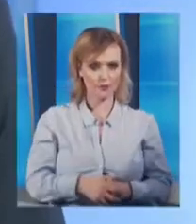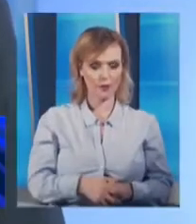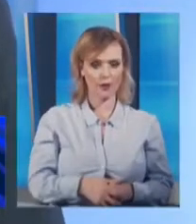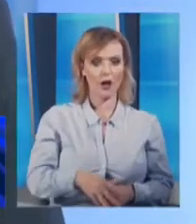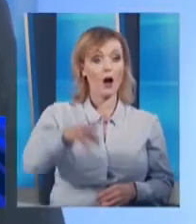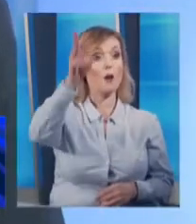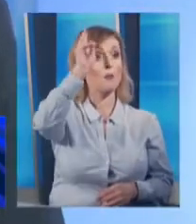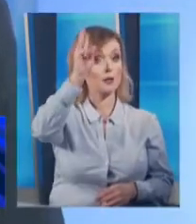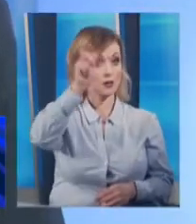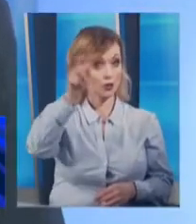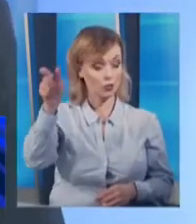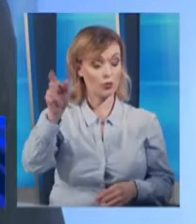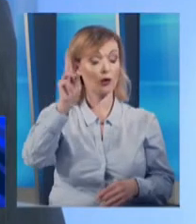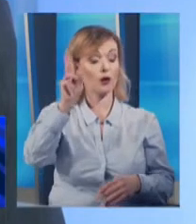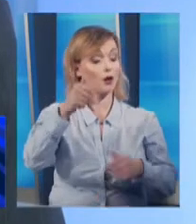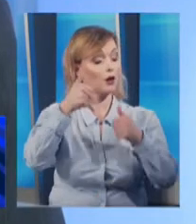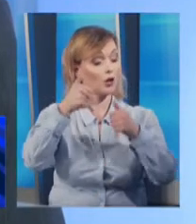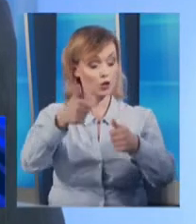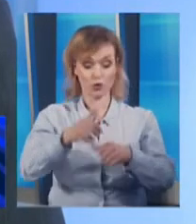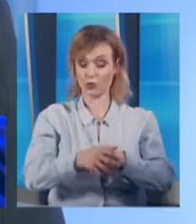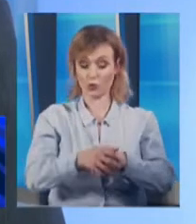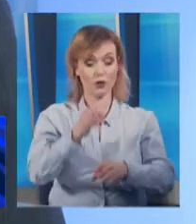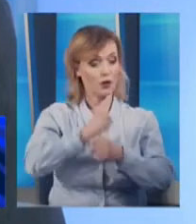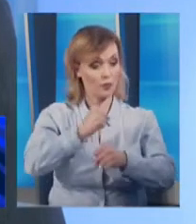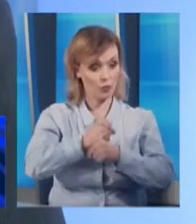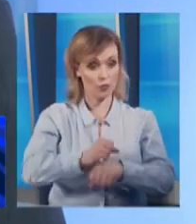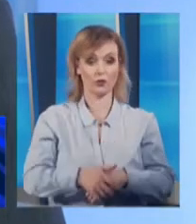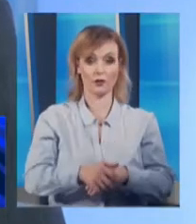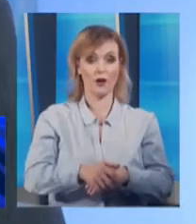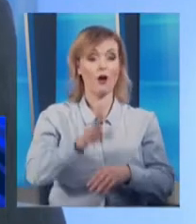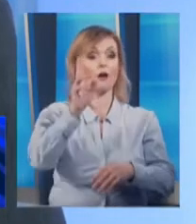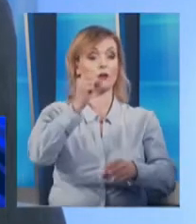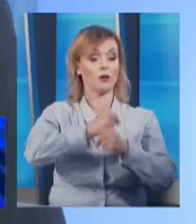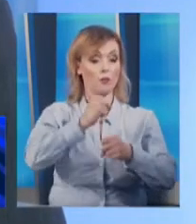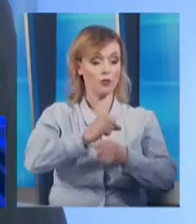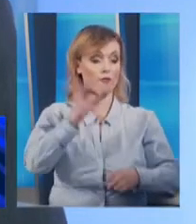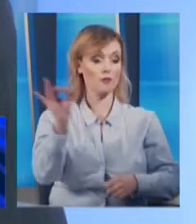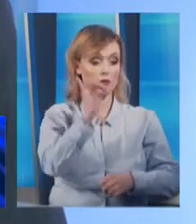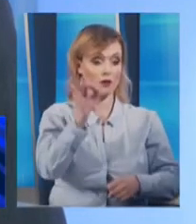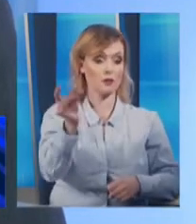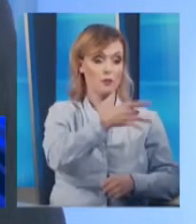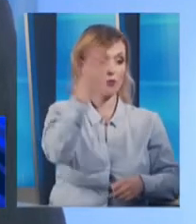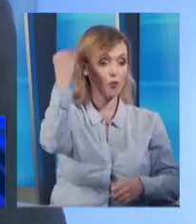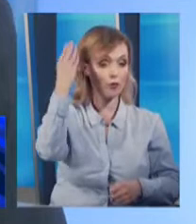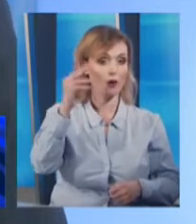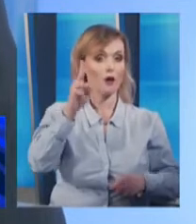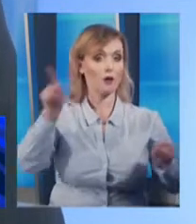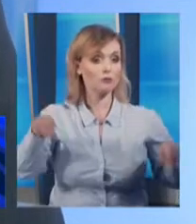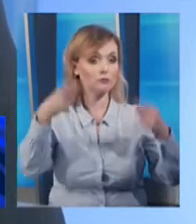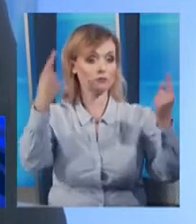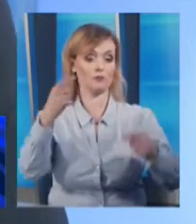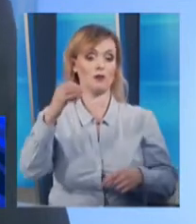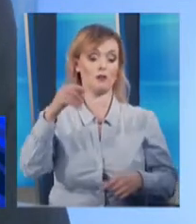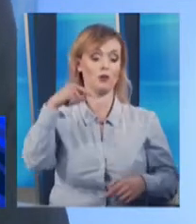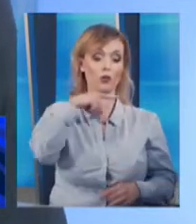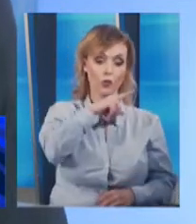fac bine meseria, care promovează interesele Republicii Moldova și nu a altor state, care promovează interesele